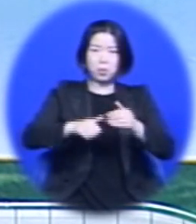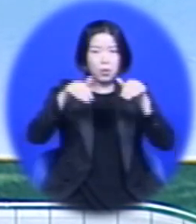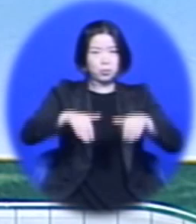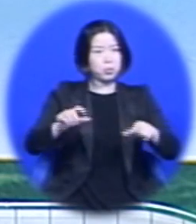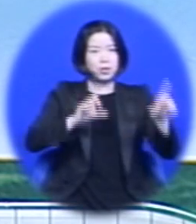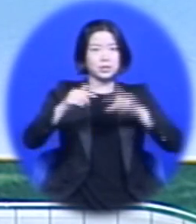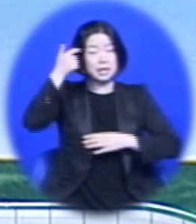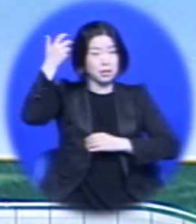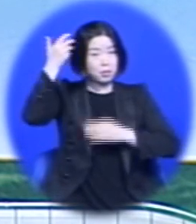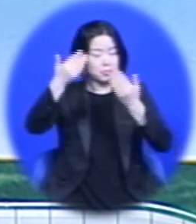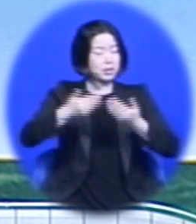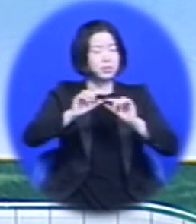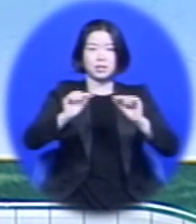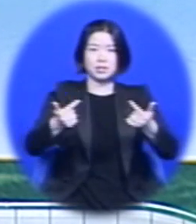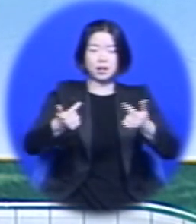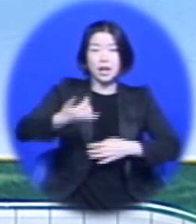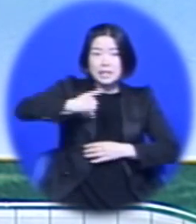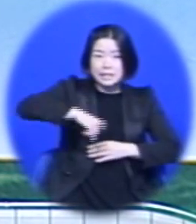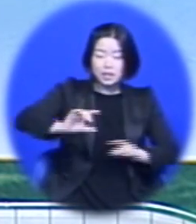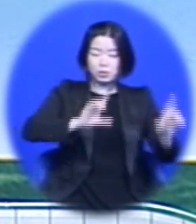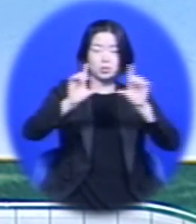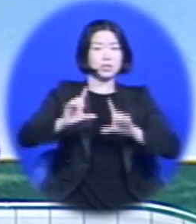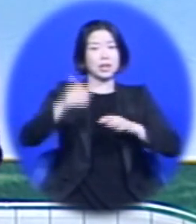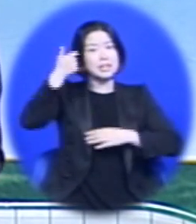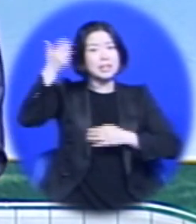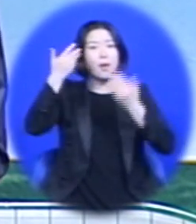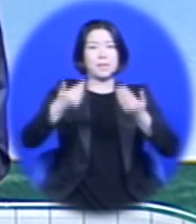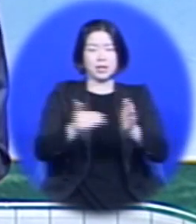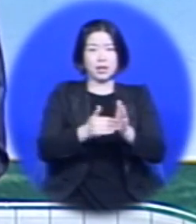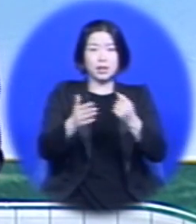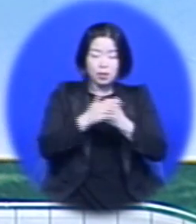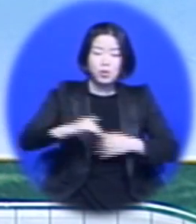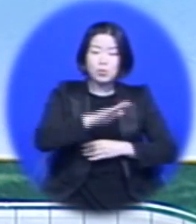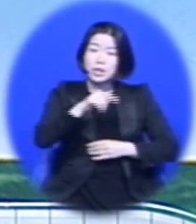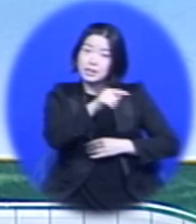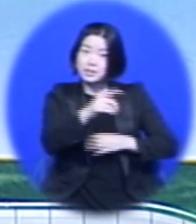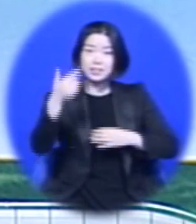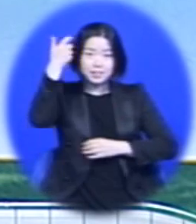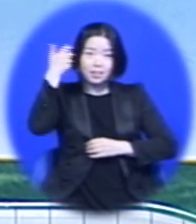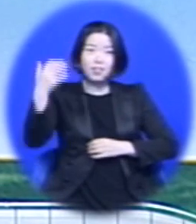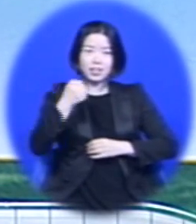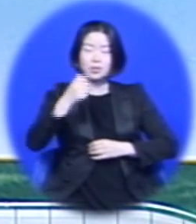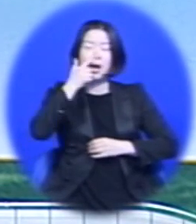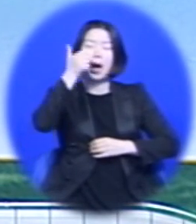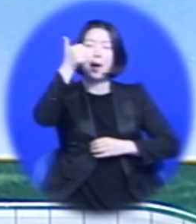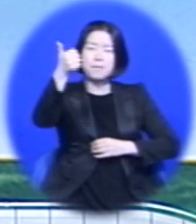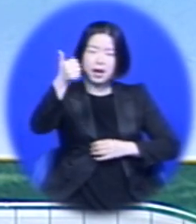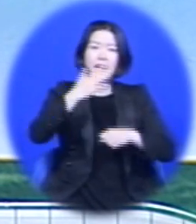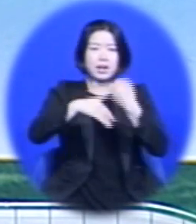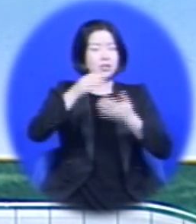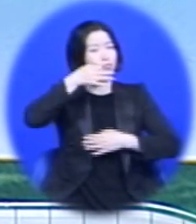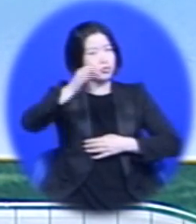아니라 자녀로 삼으시는 영을 받았습니다. 그래서 우리는 그 영으로 하나님을 아빠 아버지라고 부릅니다.